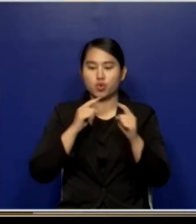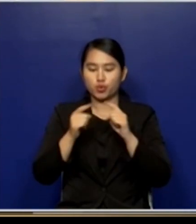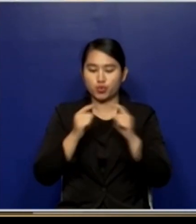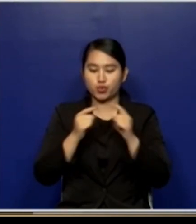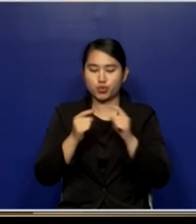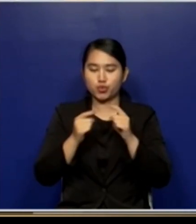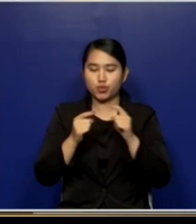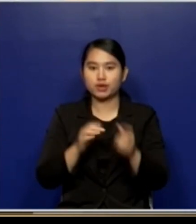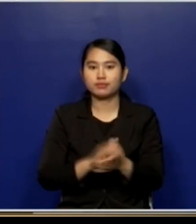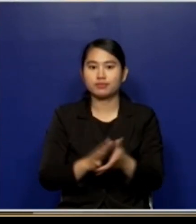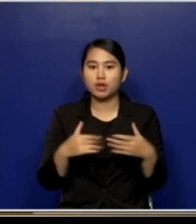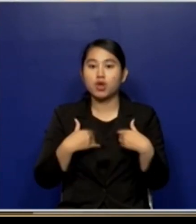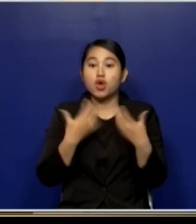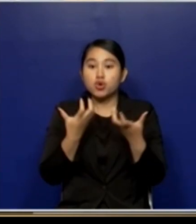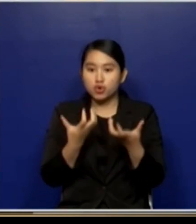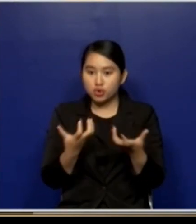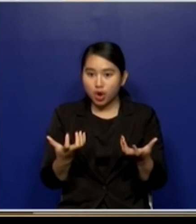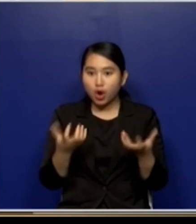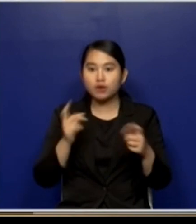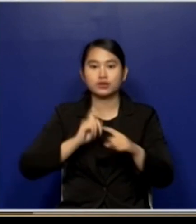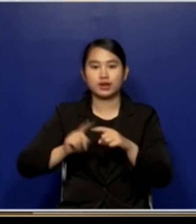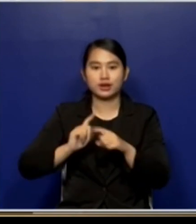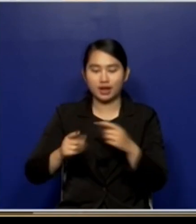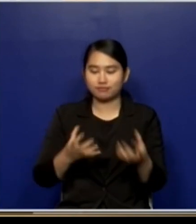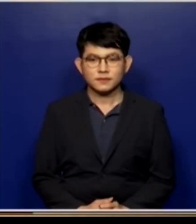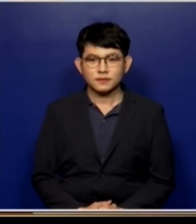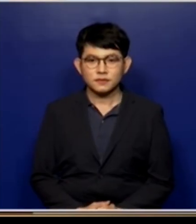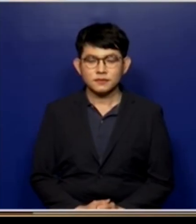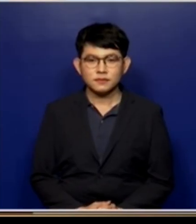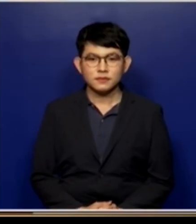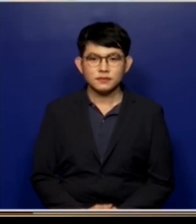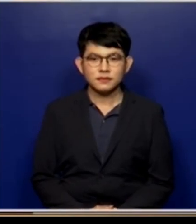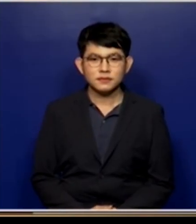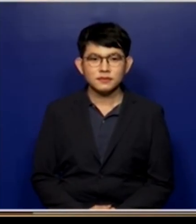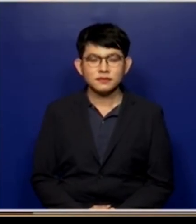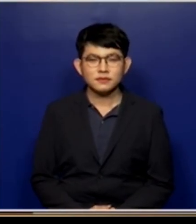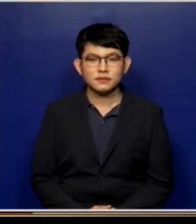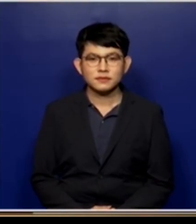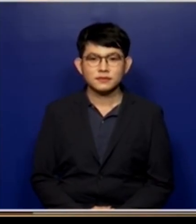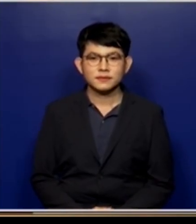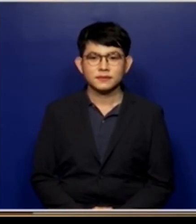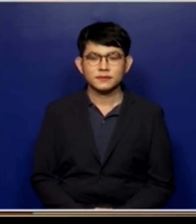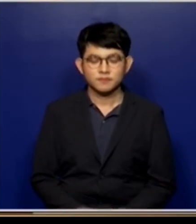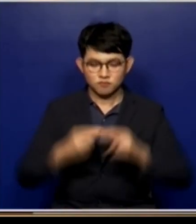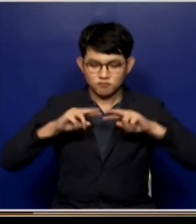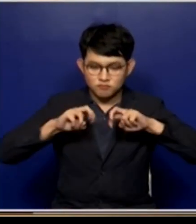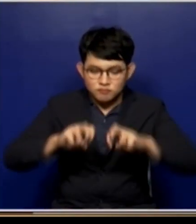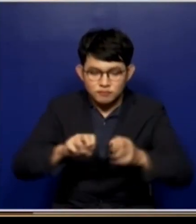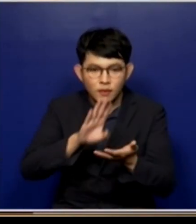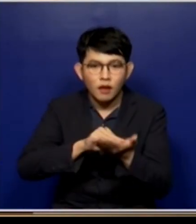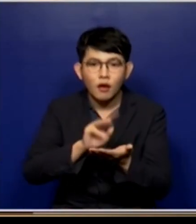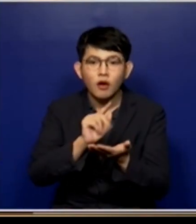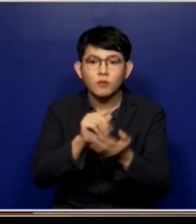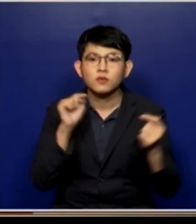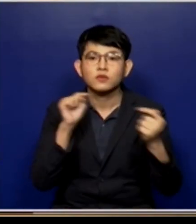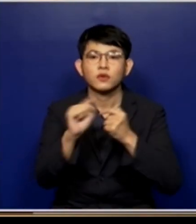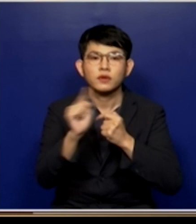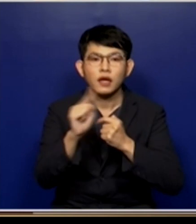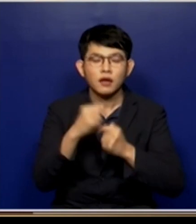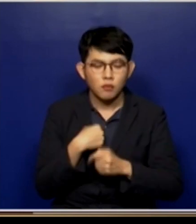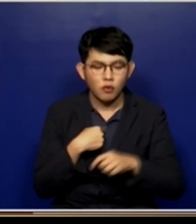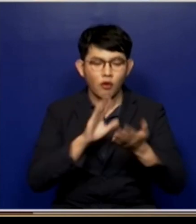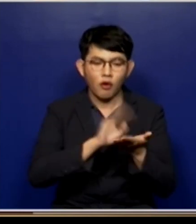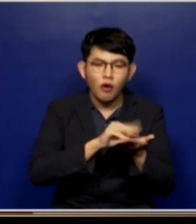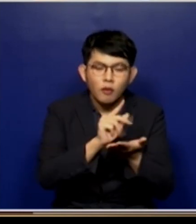ทรัพยากรประเทศไปประเคนเพื่อให้เขายอมPrimeดิฉันไปสืบค้นข้อมูลจากหลายแหล่ง